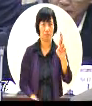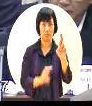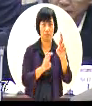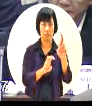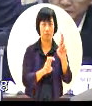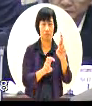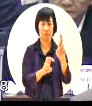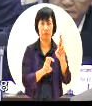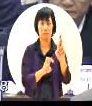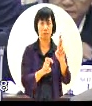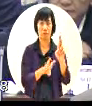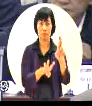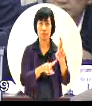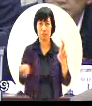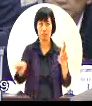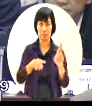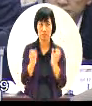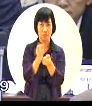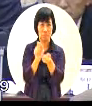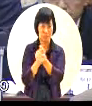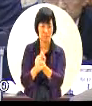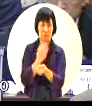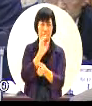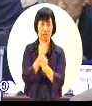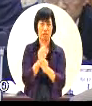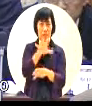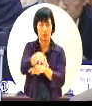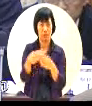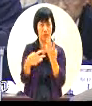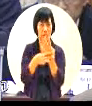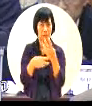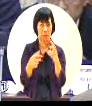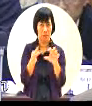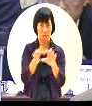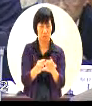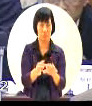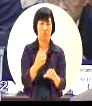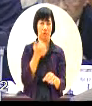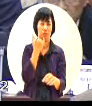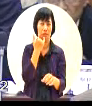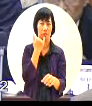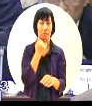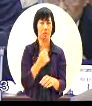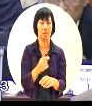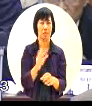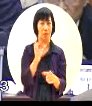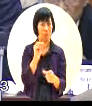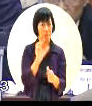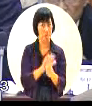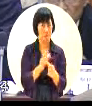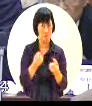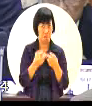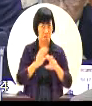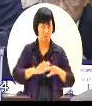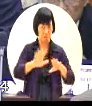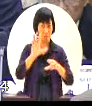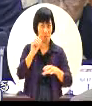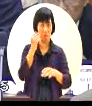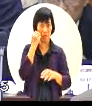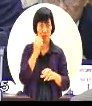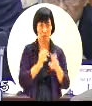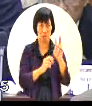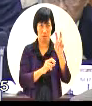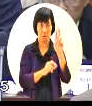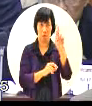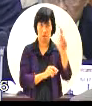哦，包括共产交流来吉大交做的农业区，包括安尼新市镇边做农业区，是不是已经发展干呢？啊，那 R 24的车